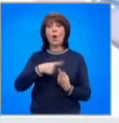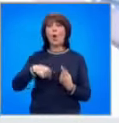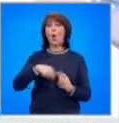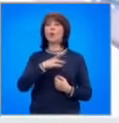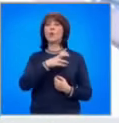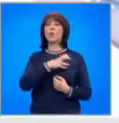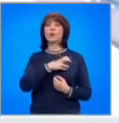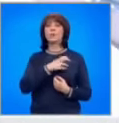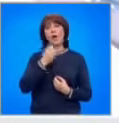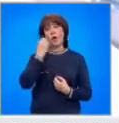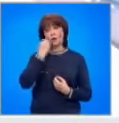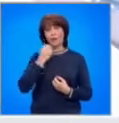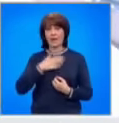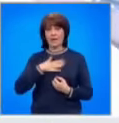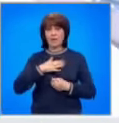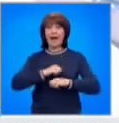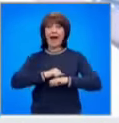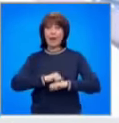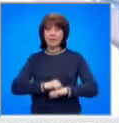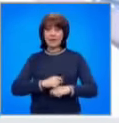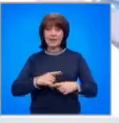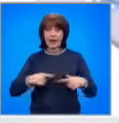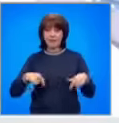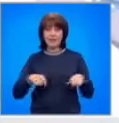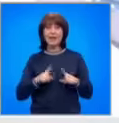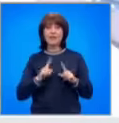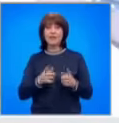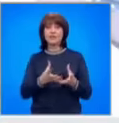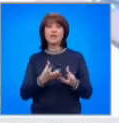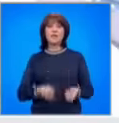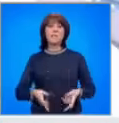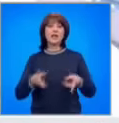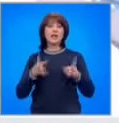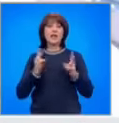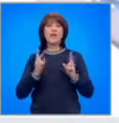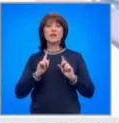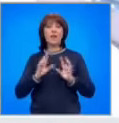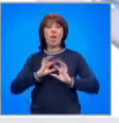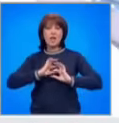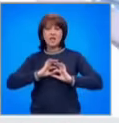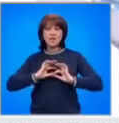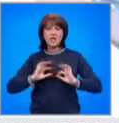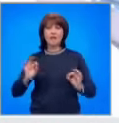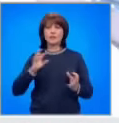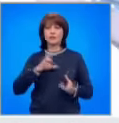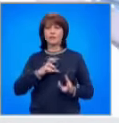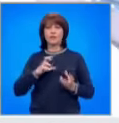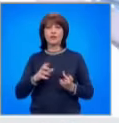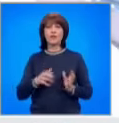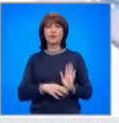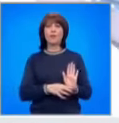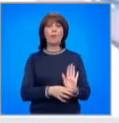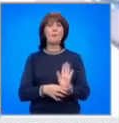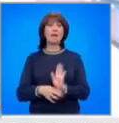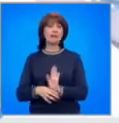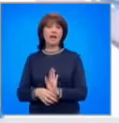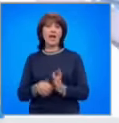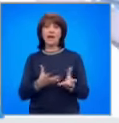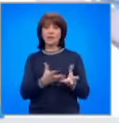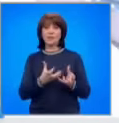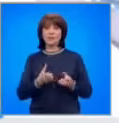да има кабинет, който да взема решения, но този кабинет трябва да бъде с ясно политическо представителство, за да е ясно, като е взето